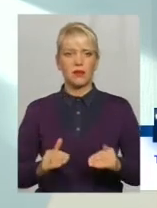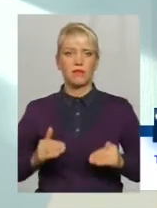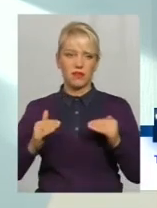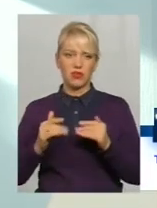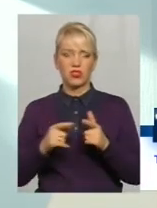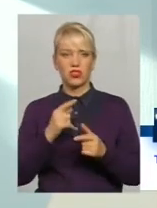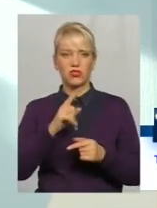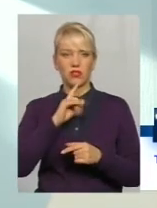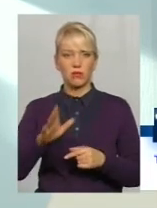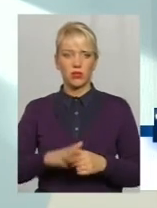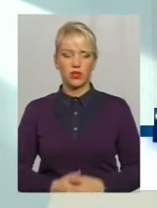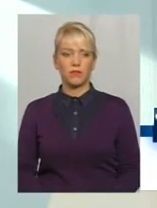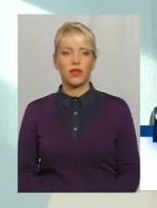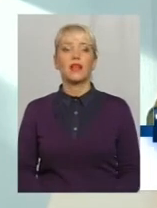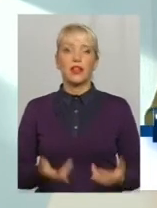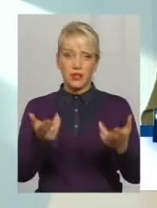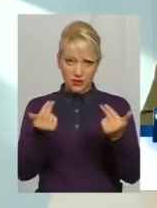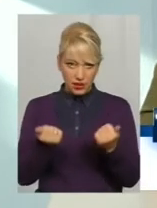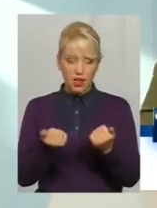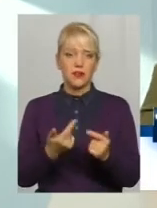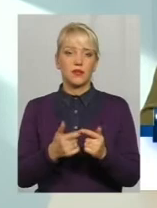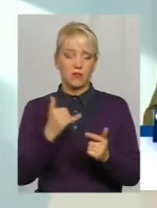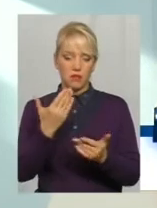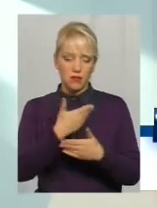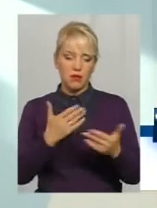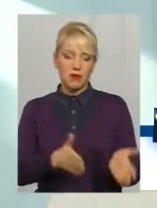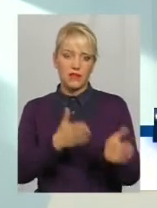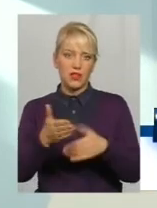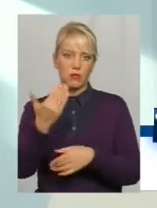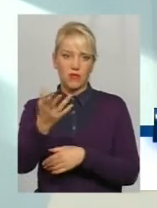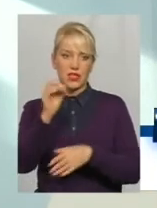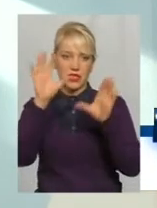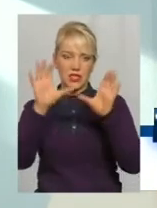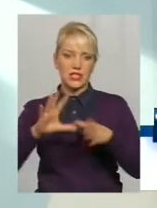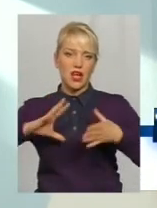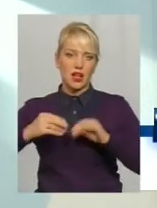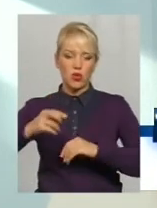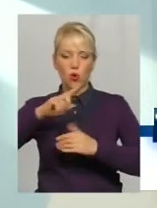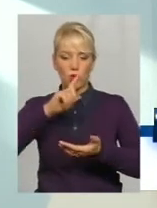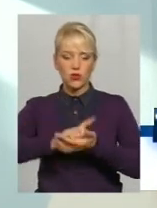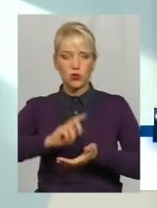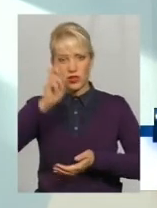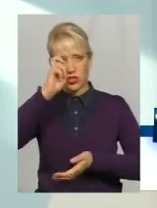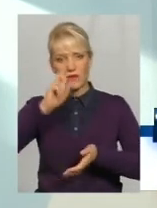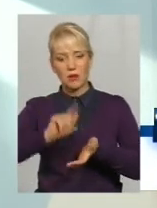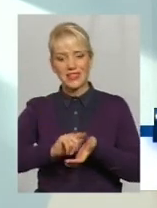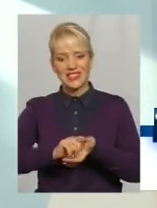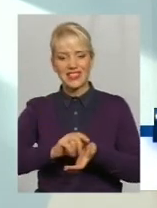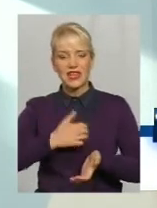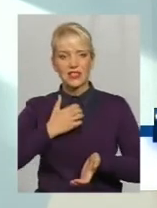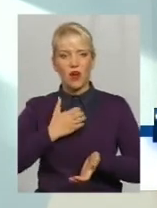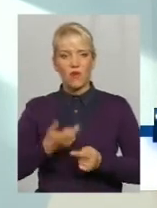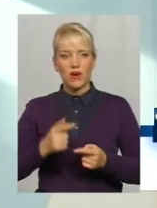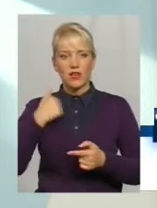ні? Так, да. Ми переведемо вас на закон про загальнообов'язкове державне пенсійне страхування. Я думаю, що ви